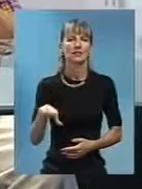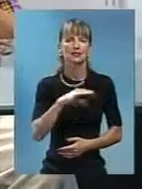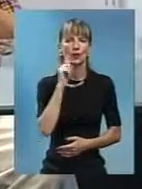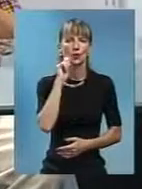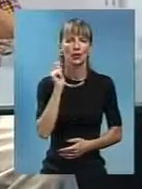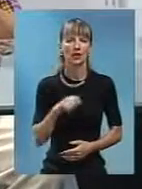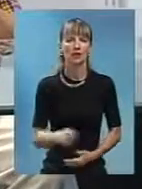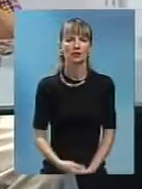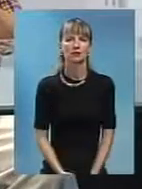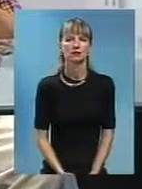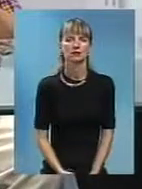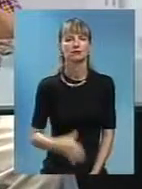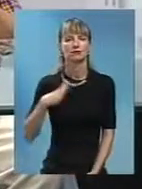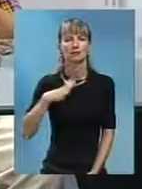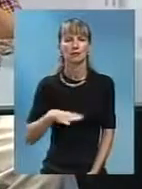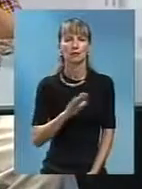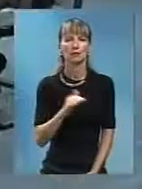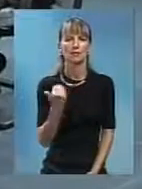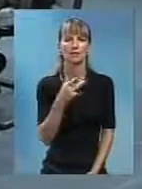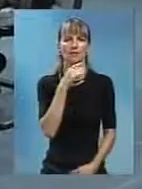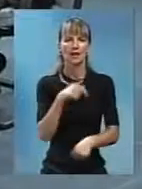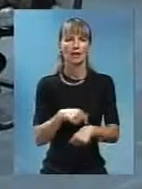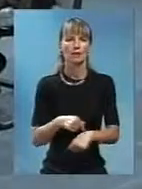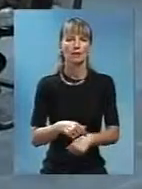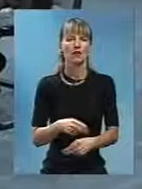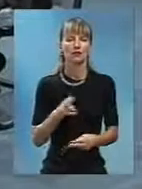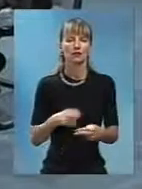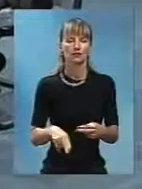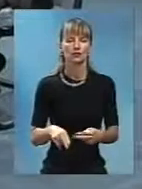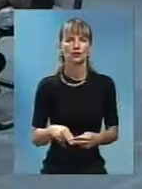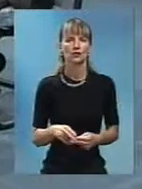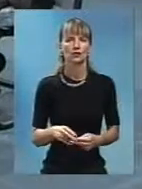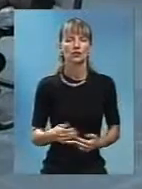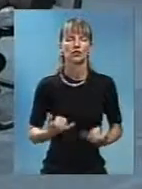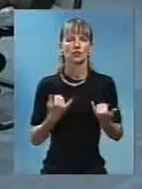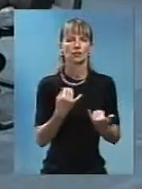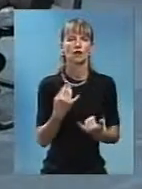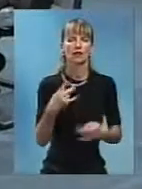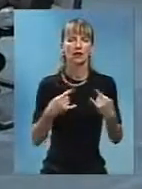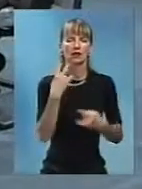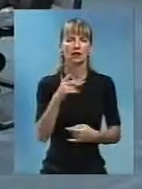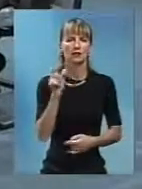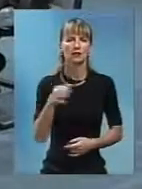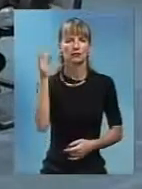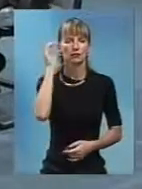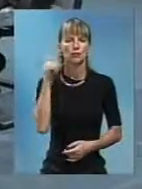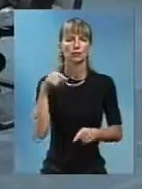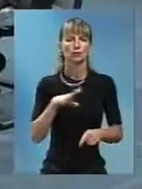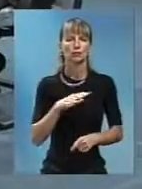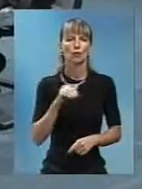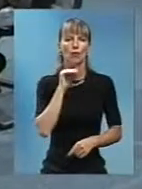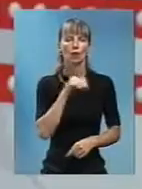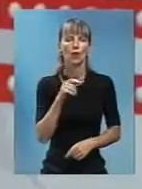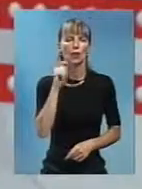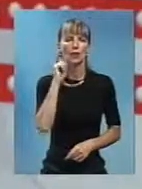України. Вимушений попрощатися з вами. Час нашої програми вичерпано. Шановні телеглядачі, нагадаю, в нашій студії був професор